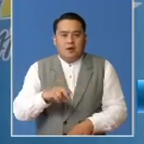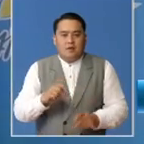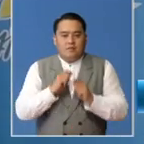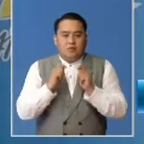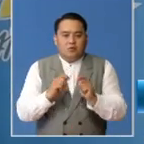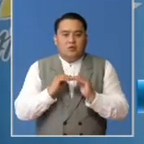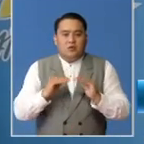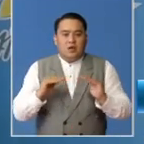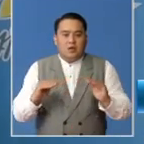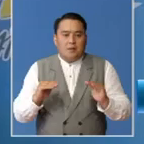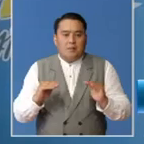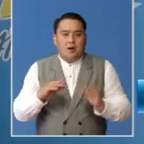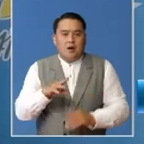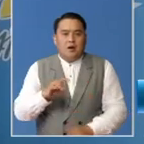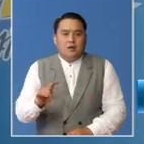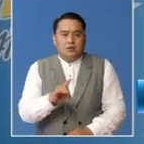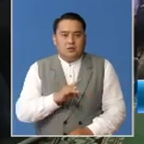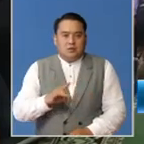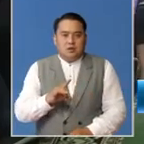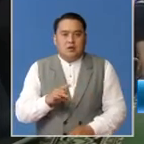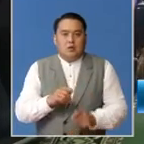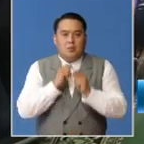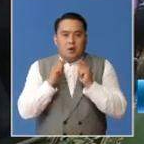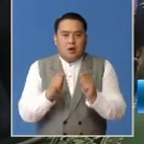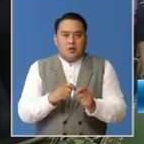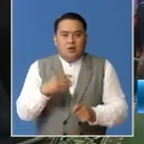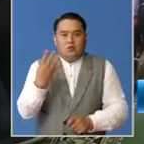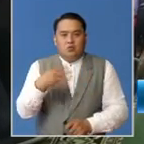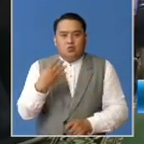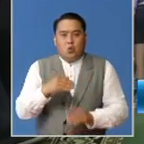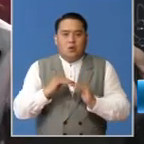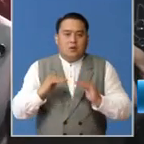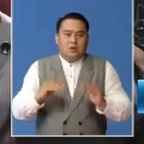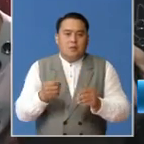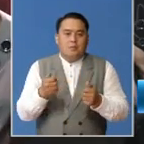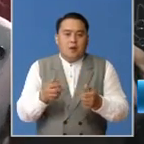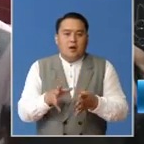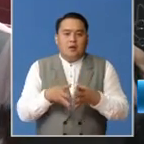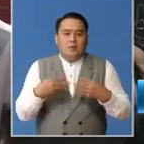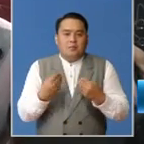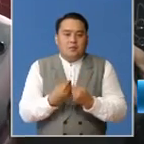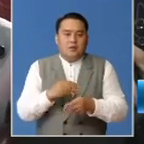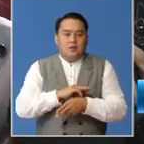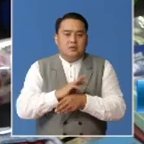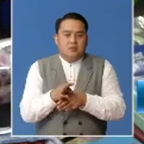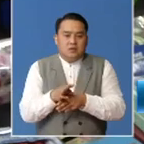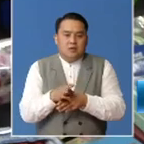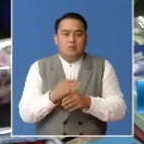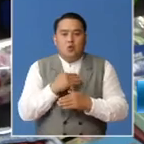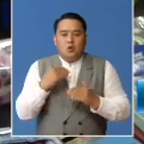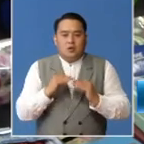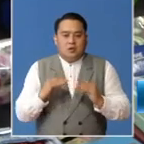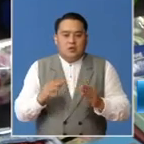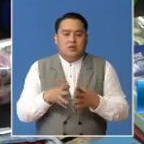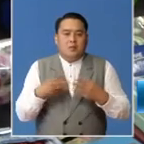вручили школьные принадлежности ребятам из Карасайского района. Подарки получили 40 детей из малообеспеченных и многодетных